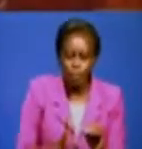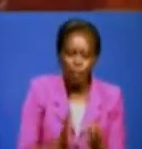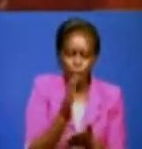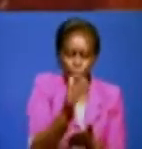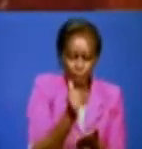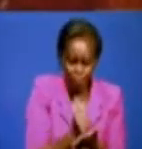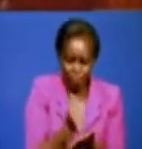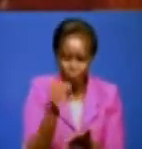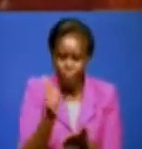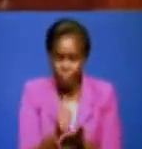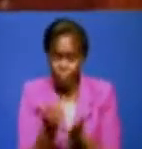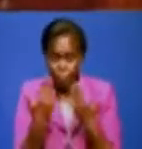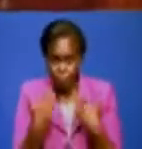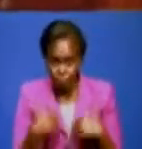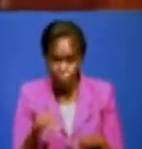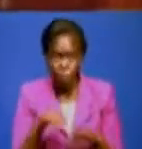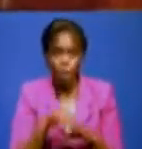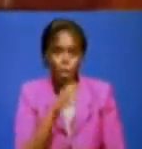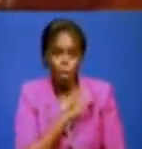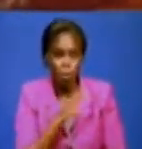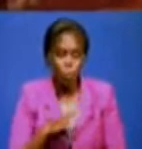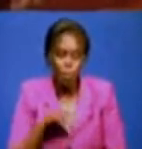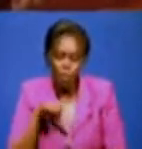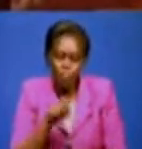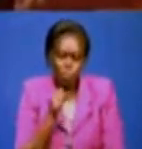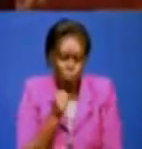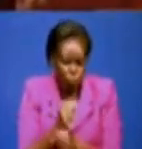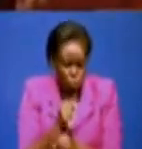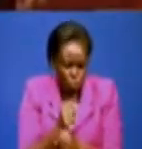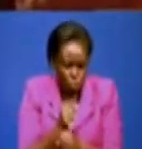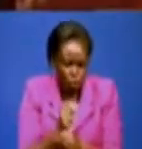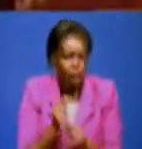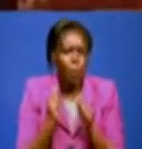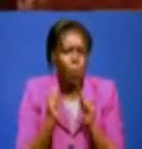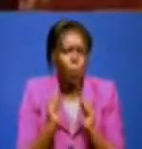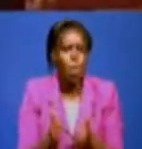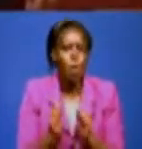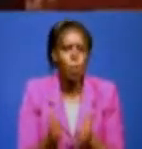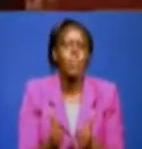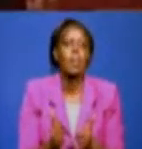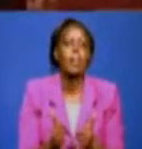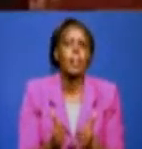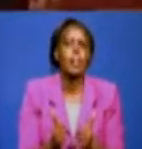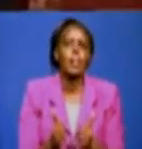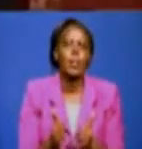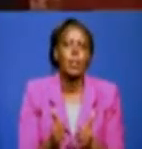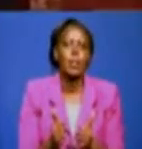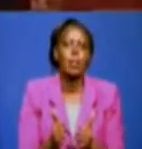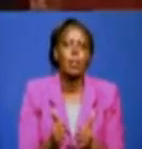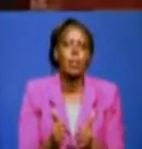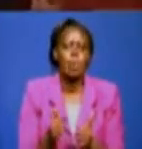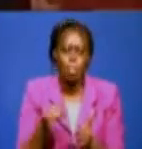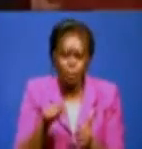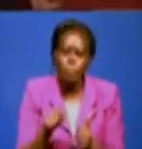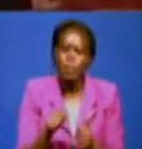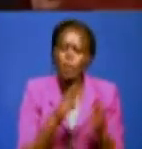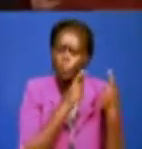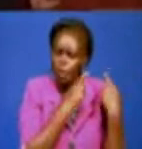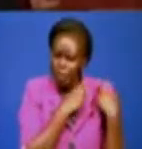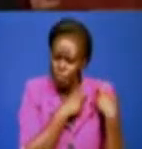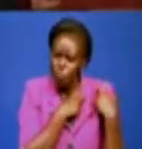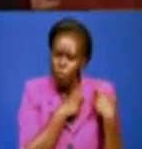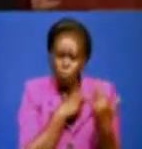katika kamati waweze kufanya kazi muafaka, kazi ambao wataangalia zile stakabadhi zote na